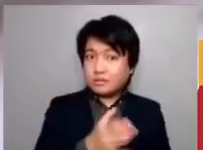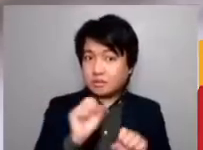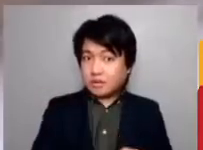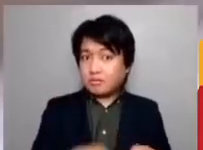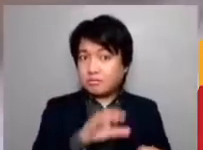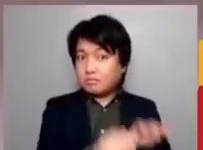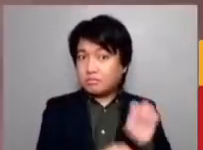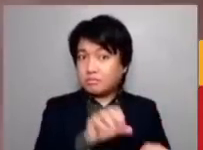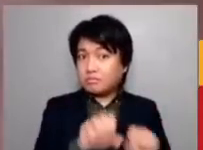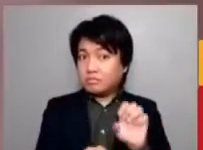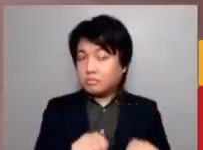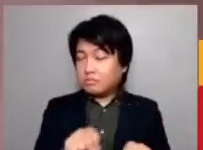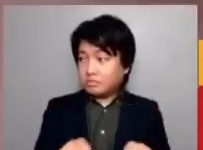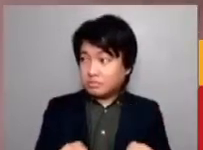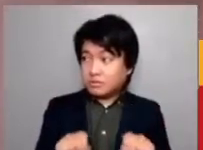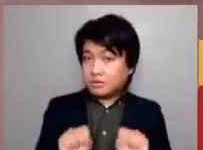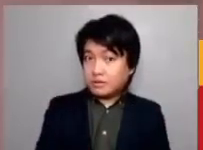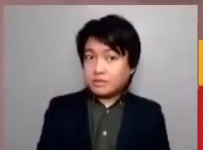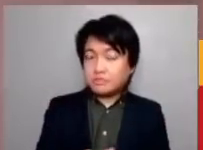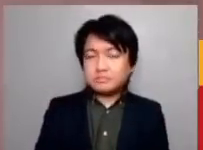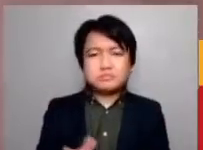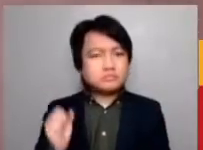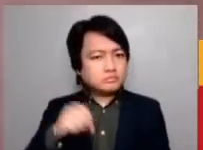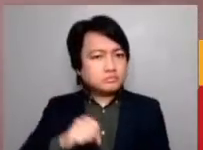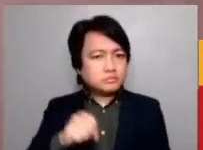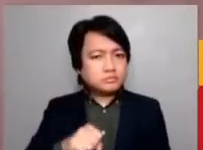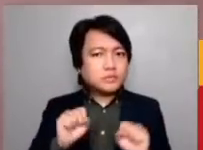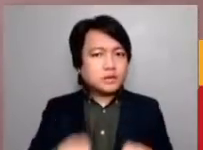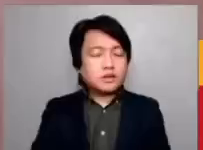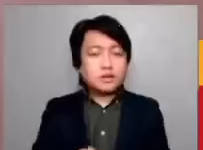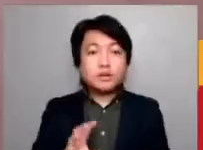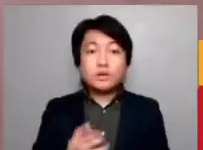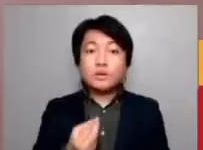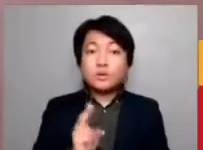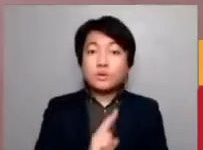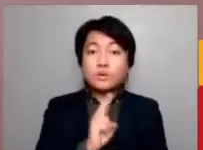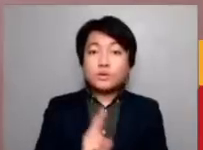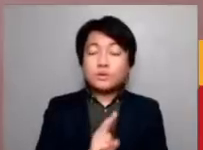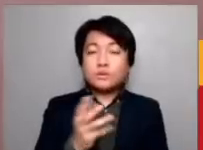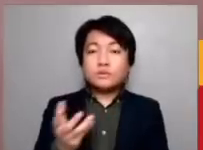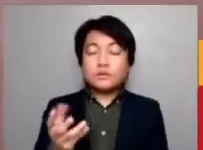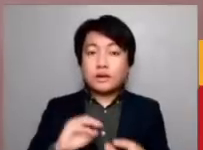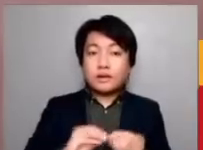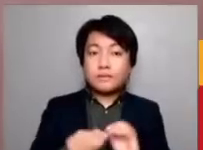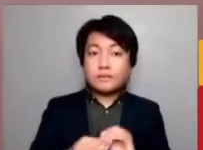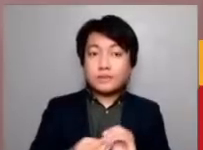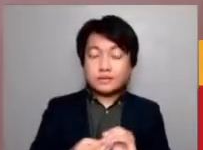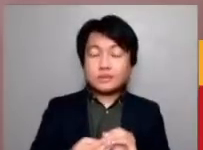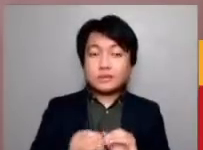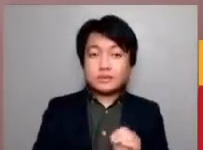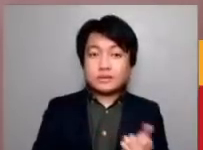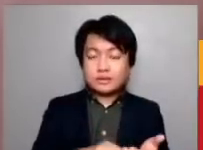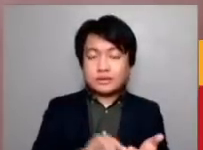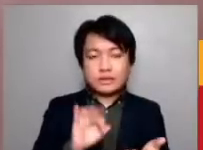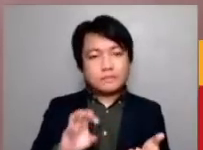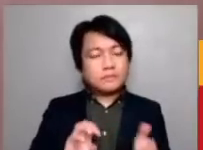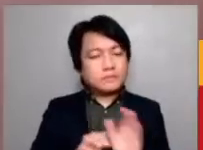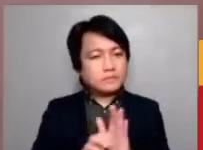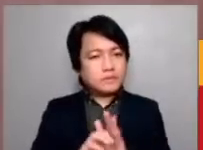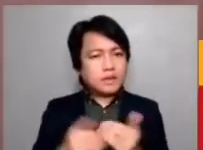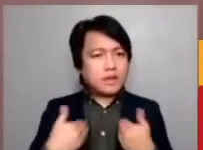So yung mga ginagamit nilang numbers, kung may complainant tayo, pwede nating hanapin